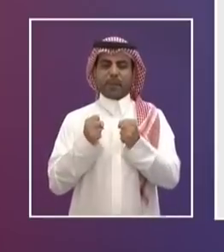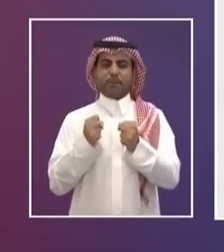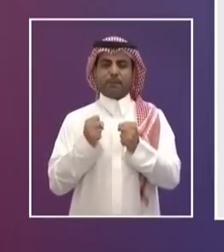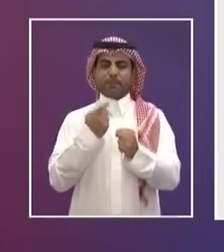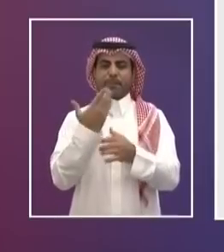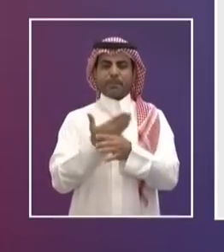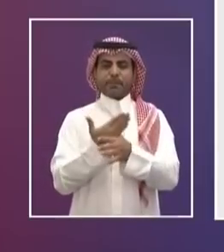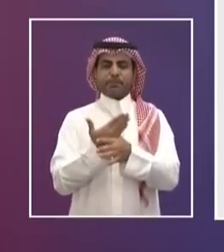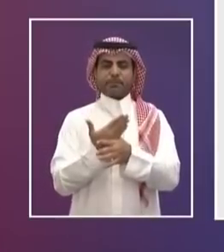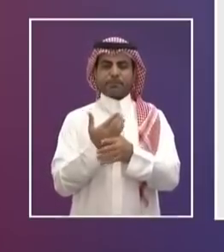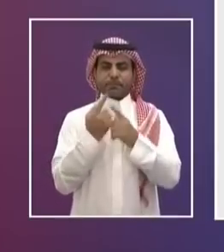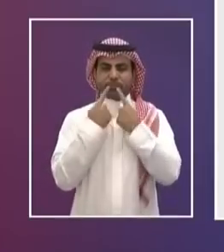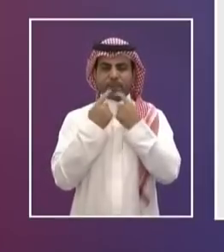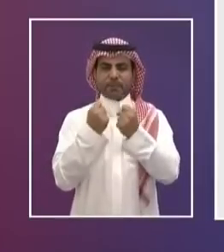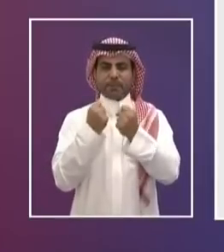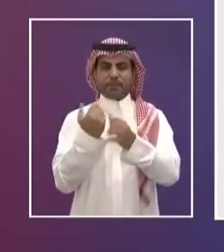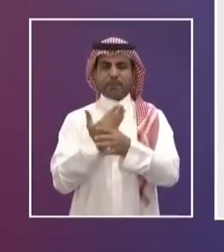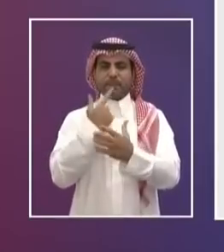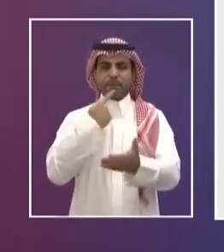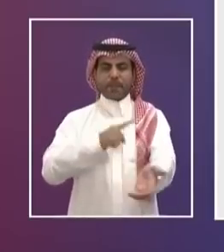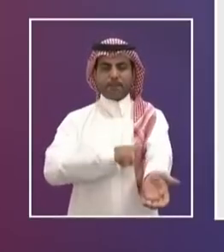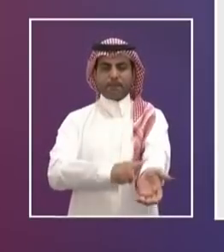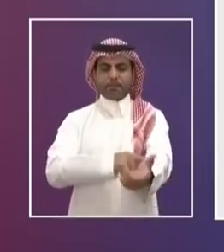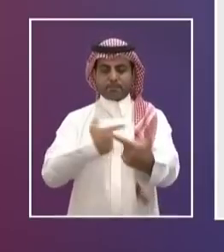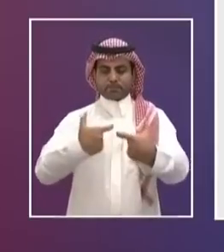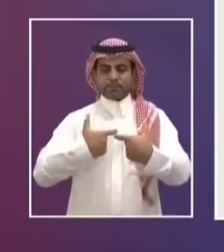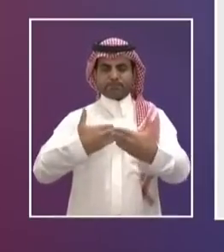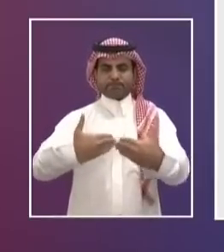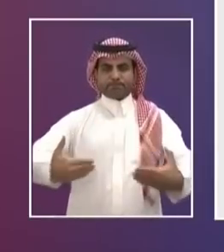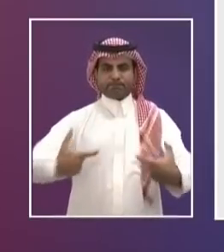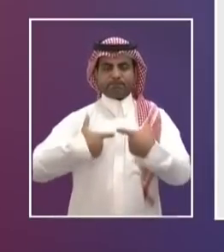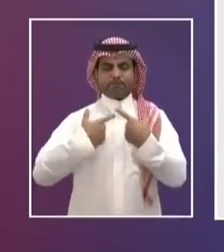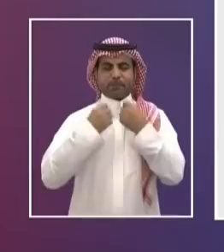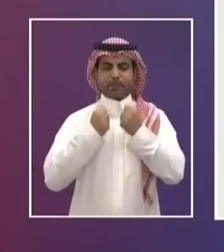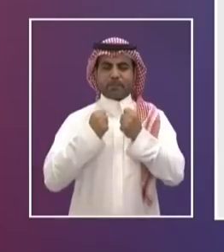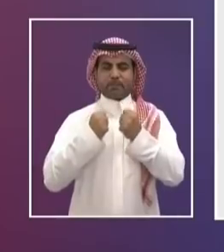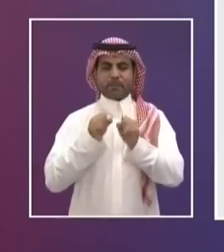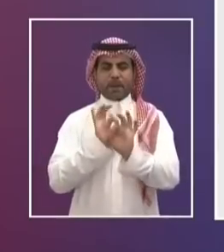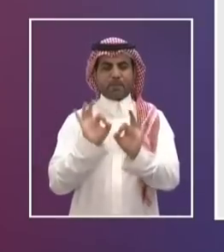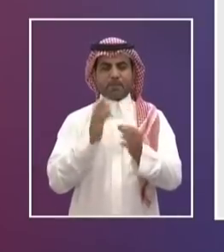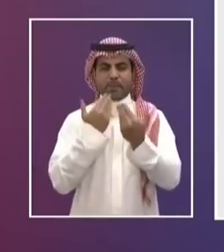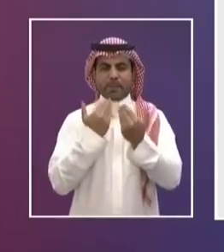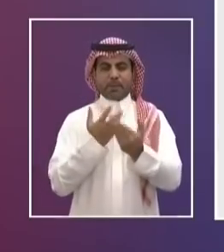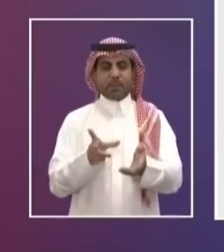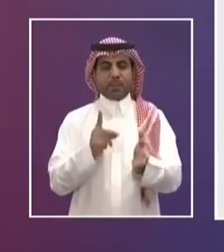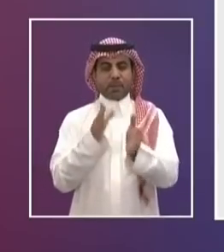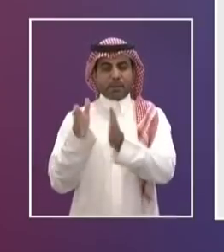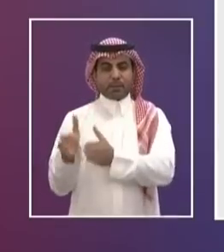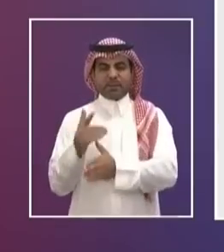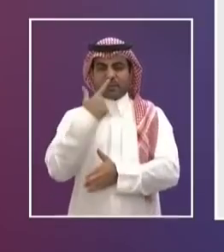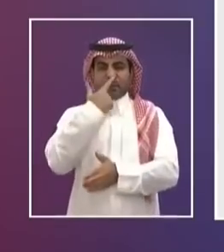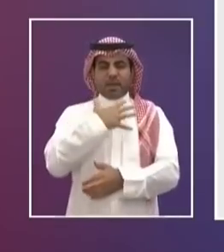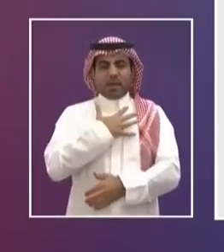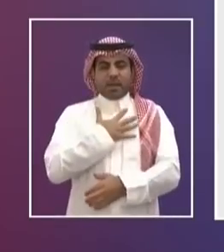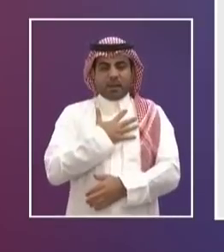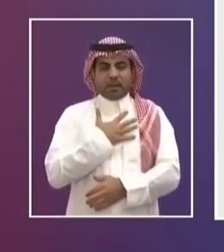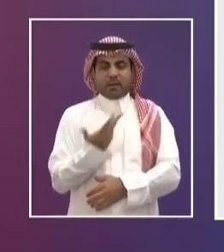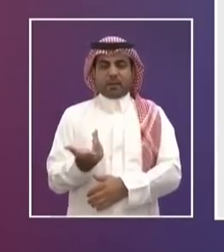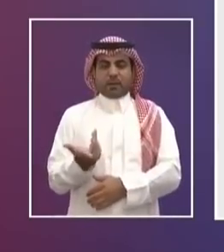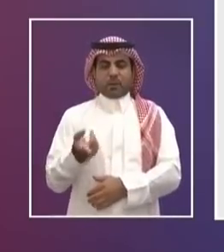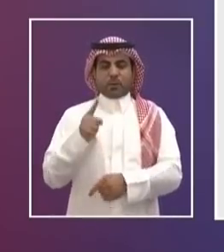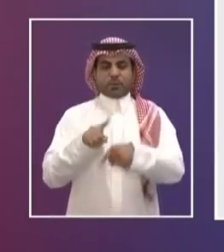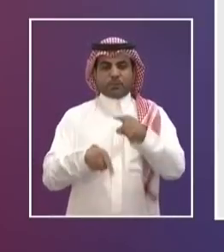عدم قدرة في مستوى المناعة بالشكل الكافي، أو هنالك اضطرابات تنفسية